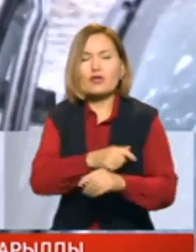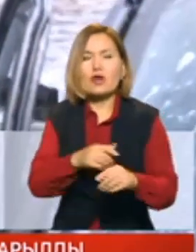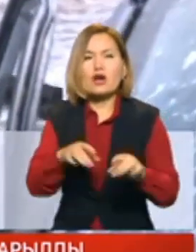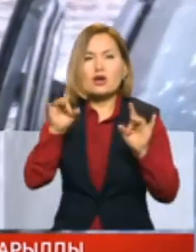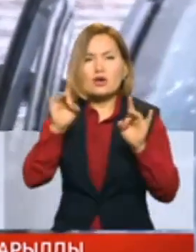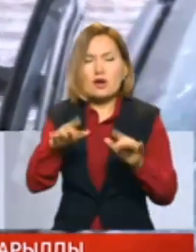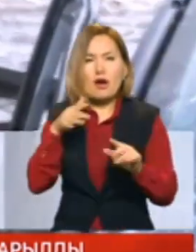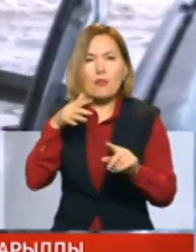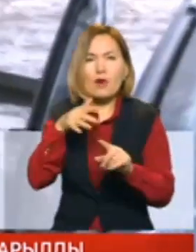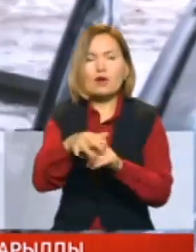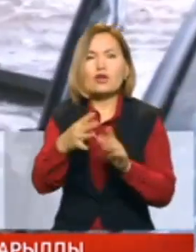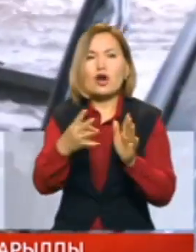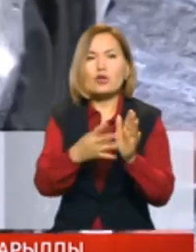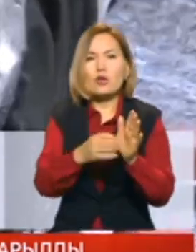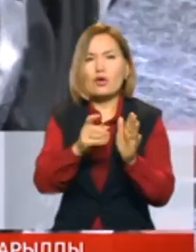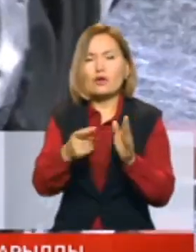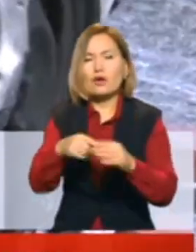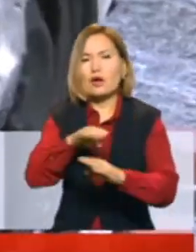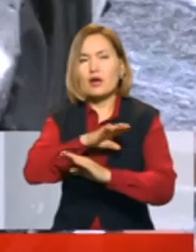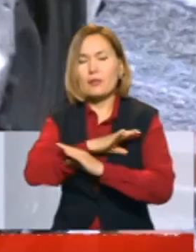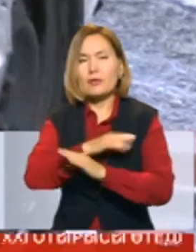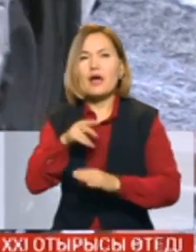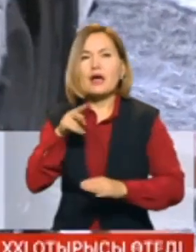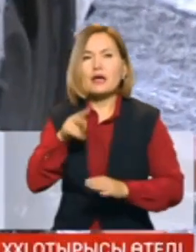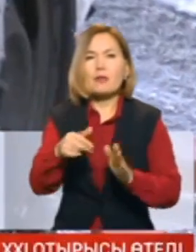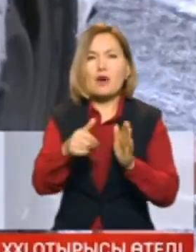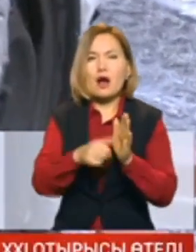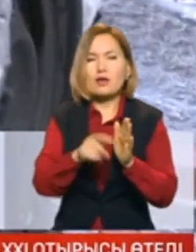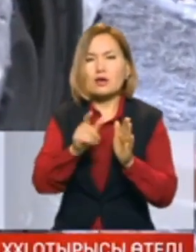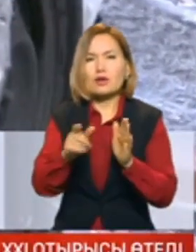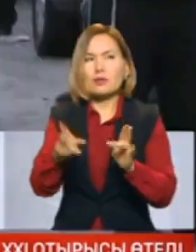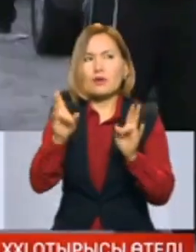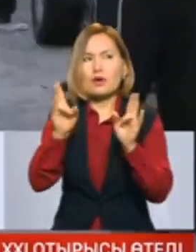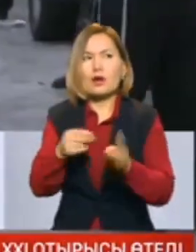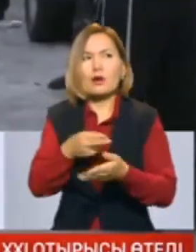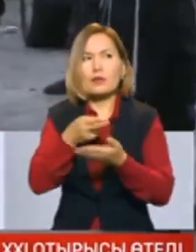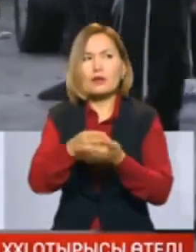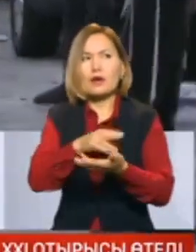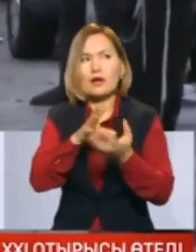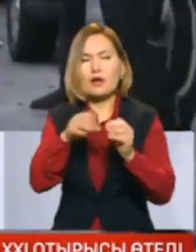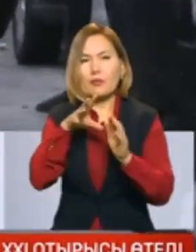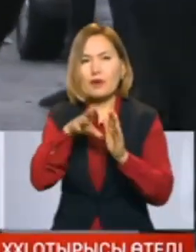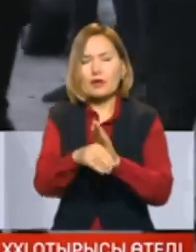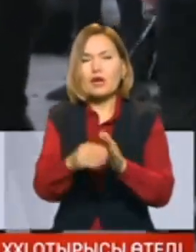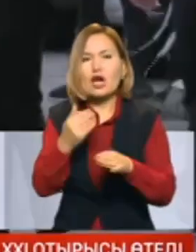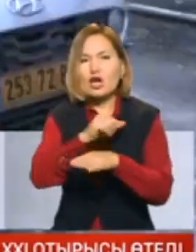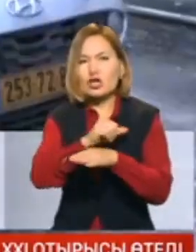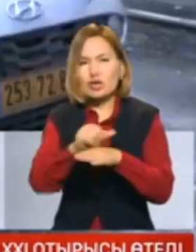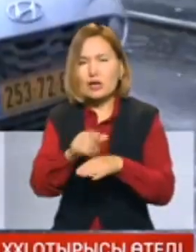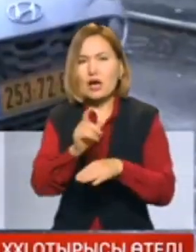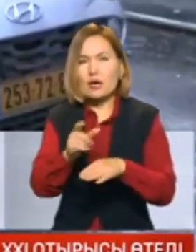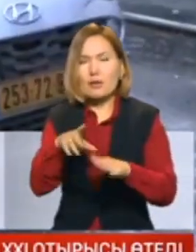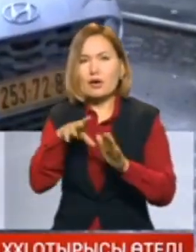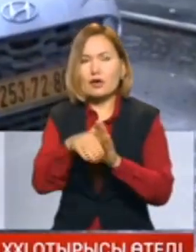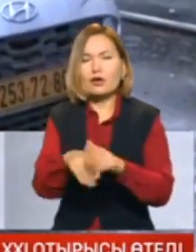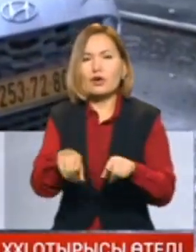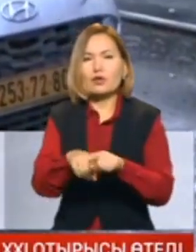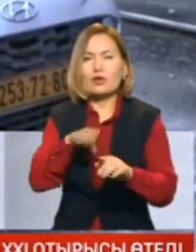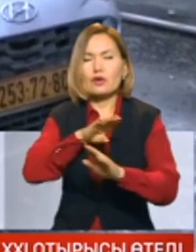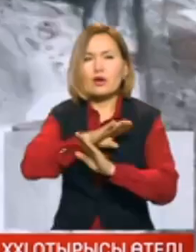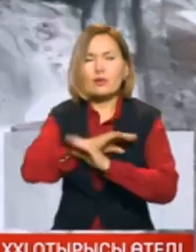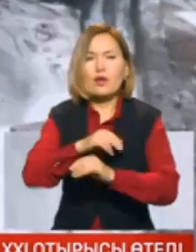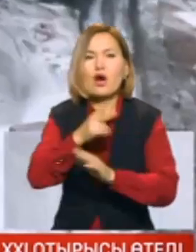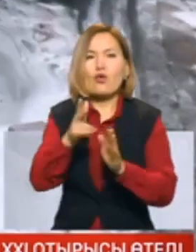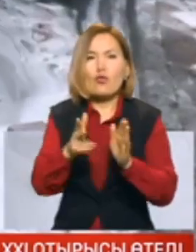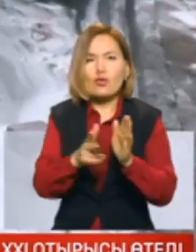шабуылынан 900-ден адам қаза тауып, 2600-ден астам адам жараланған. Олардың арасында шетел азаматтары бар. Таиланд 18